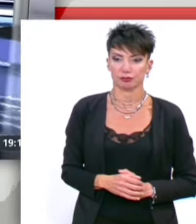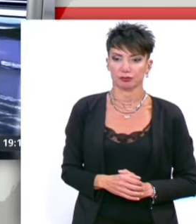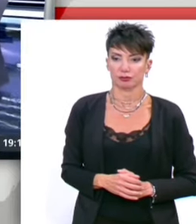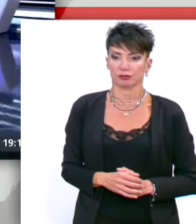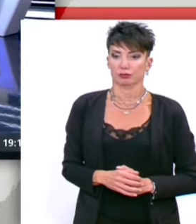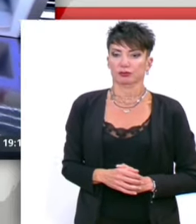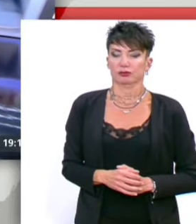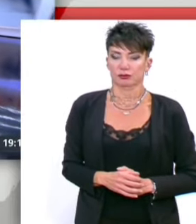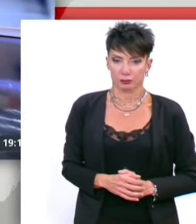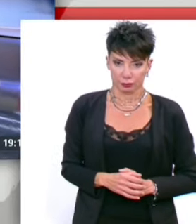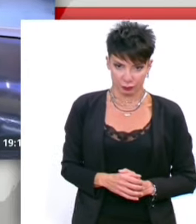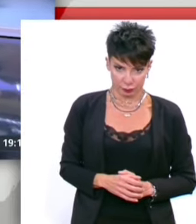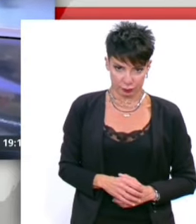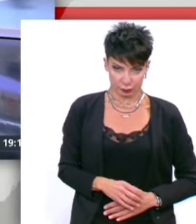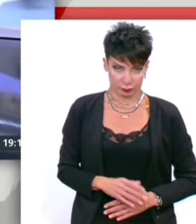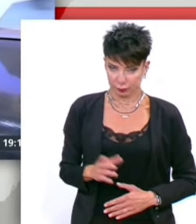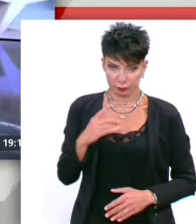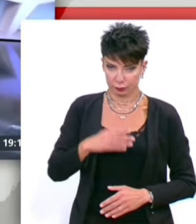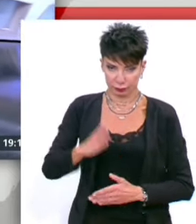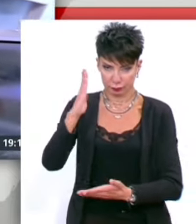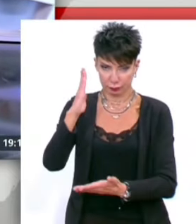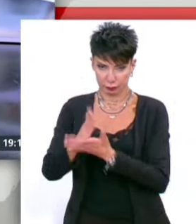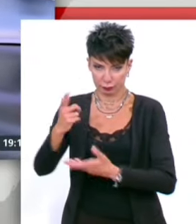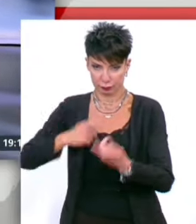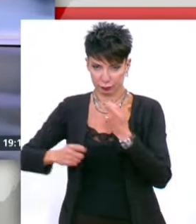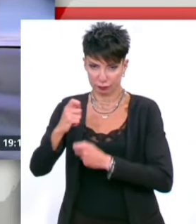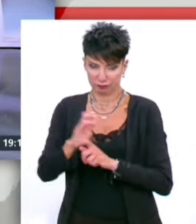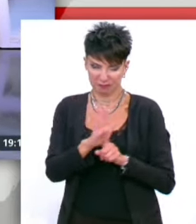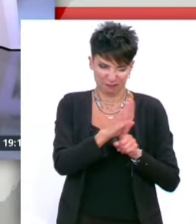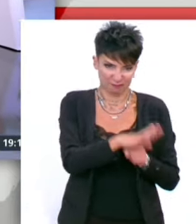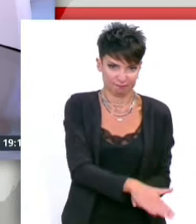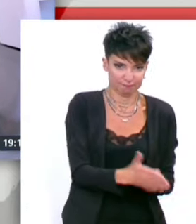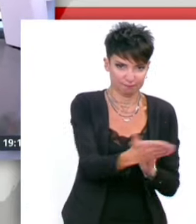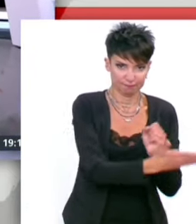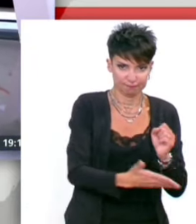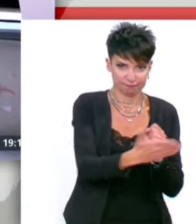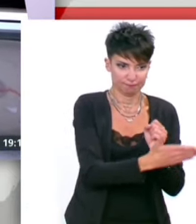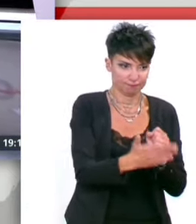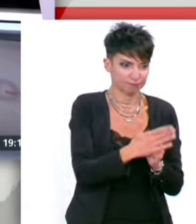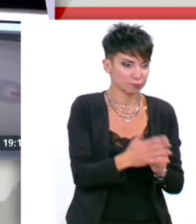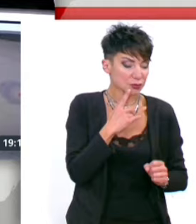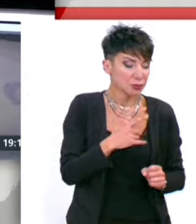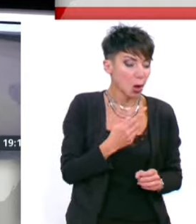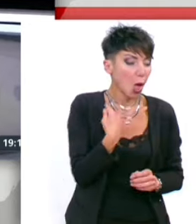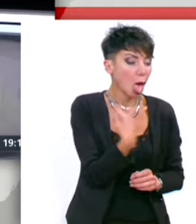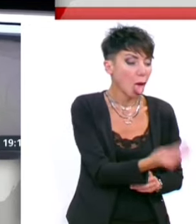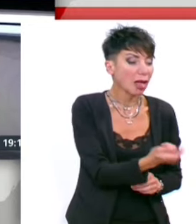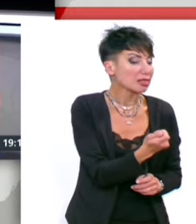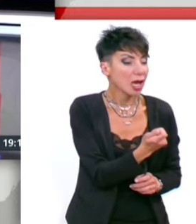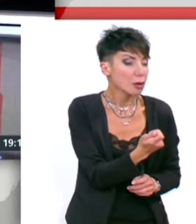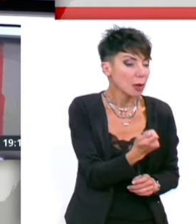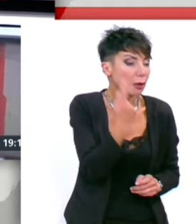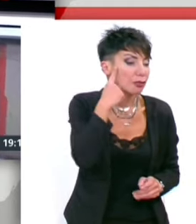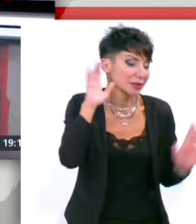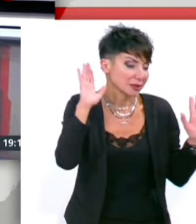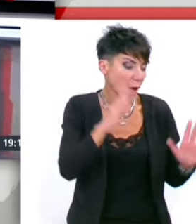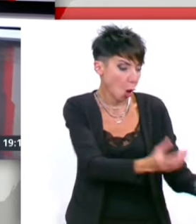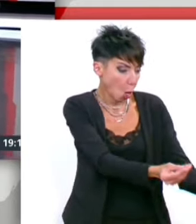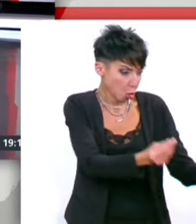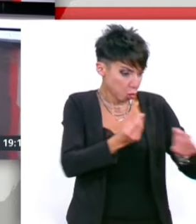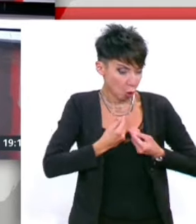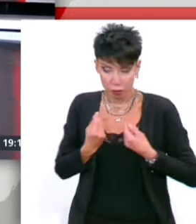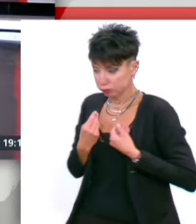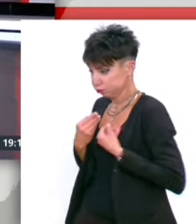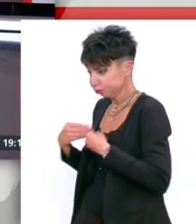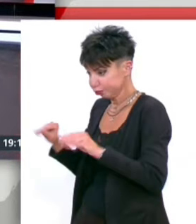προϊόντα συνεχίζουν να επιβάλλουν στους παραγωγούς οι μεσάζοντες για να κερδοσκοπούν. Μετά τα κεράσια και στα βερίκοκα, οι παραγωγοί λένε ότι δίνουν τα προϊόντα τους